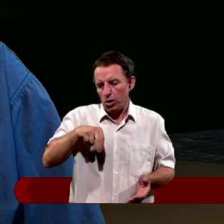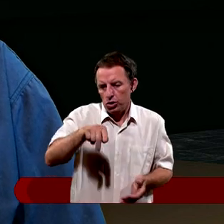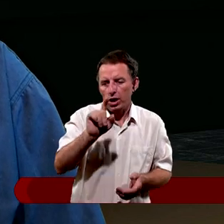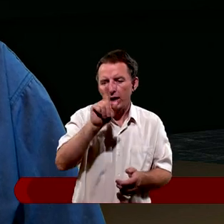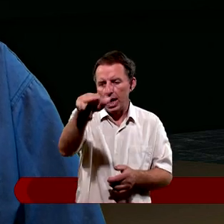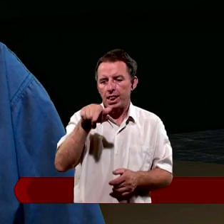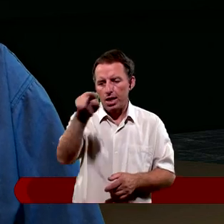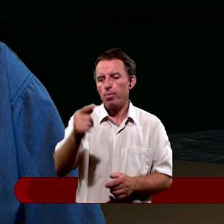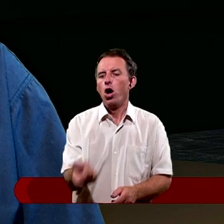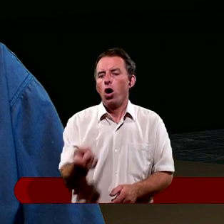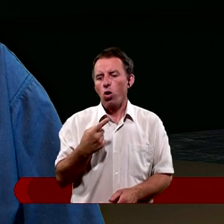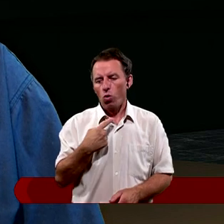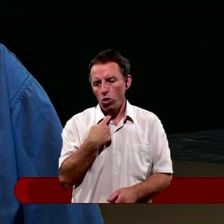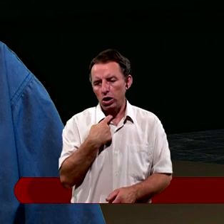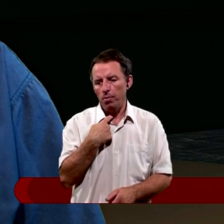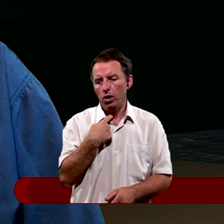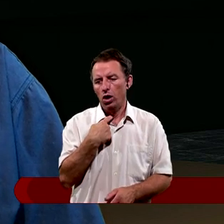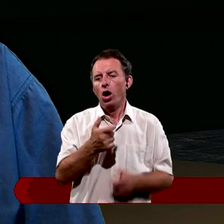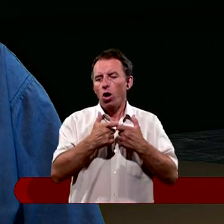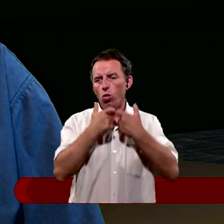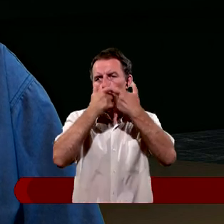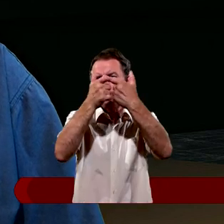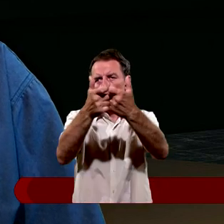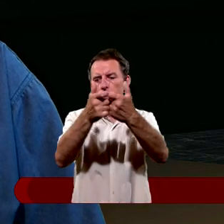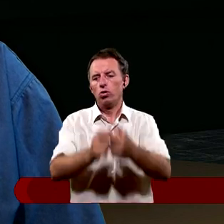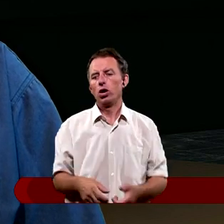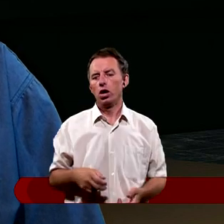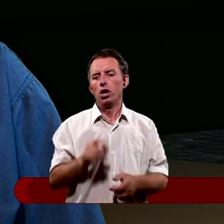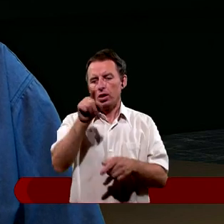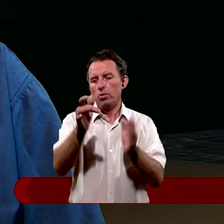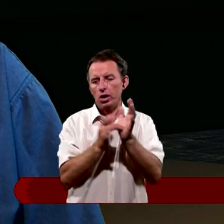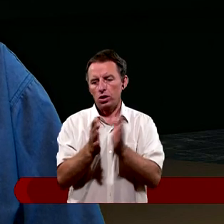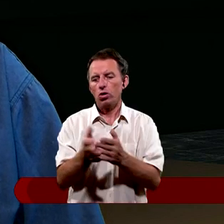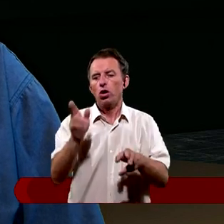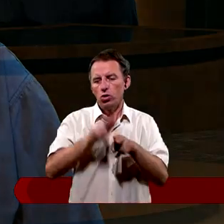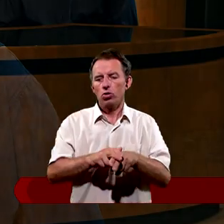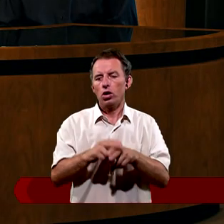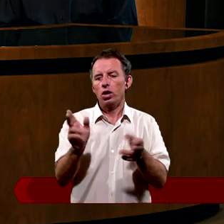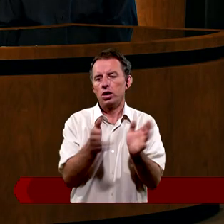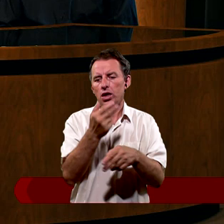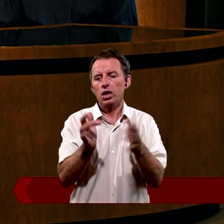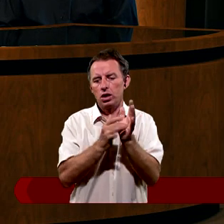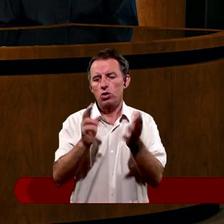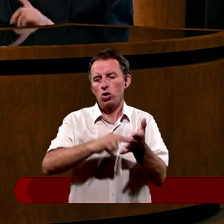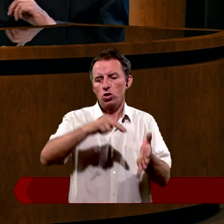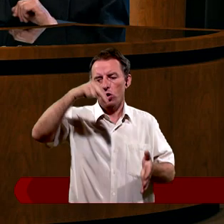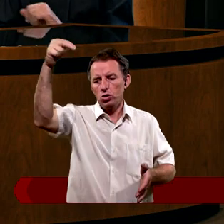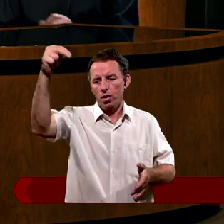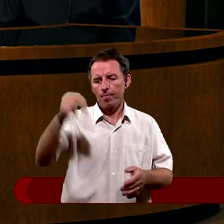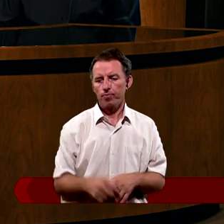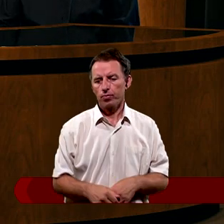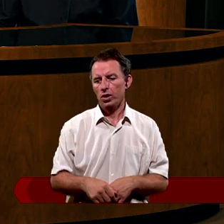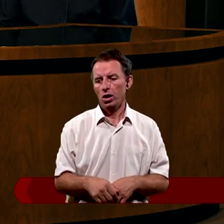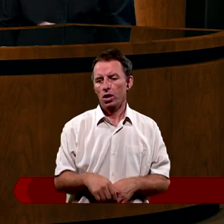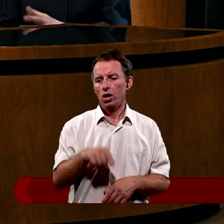tym głosem, za misją, jaką zostawił Chrystus uczniom, kiedy odchodził, prawda?